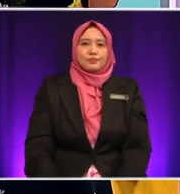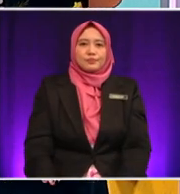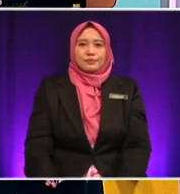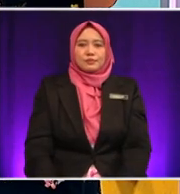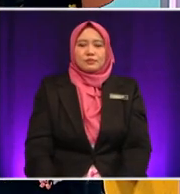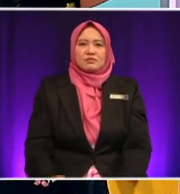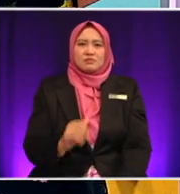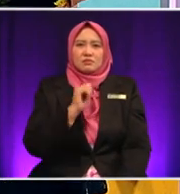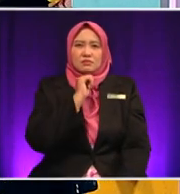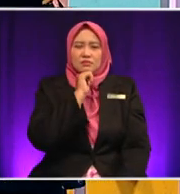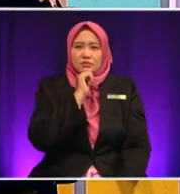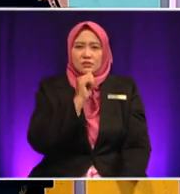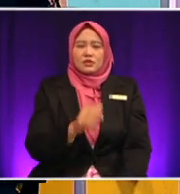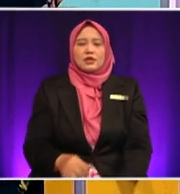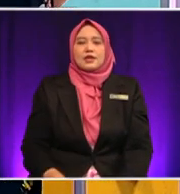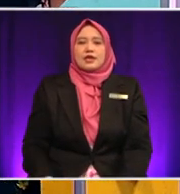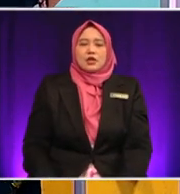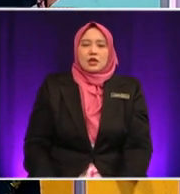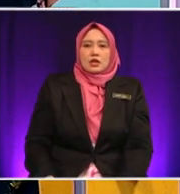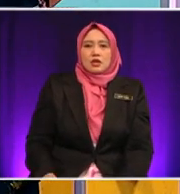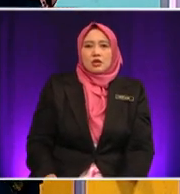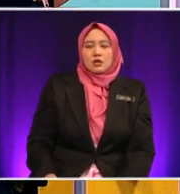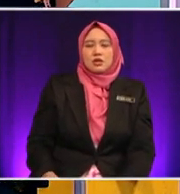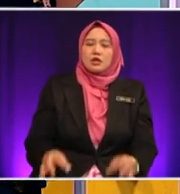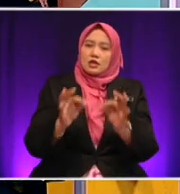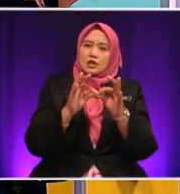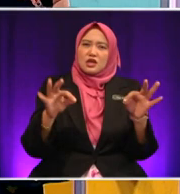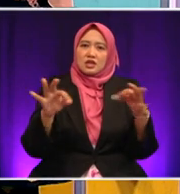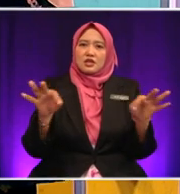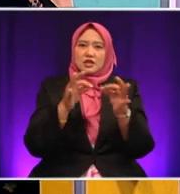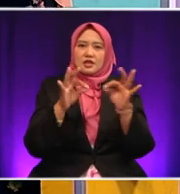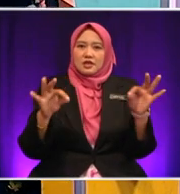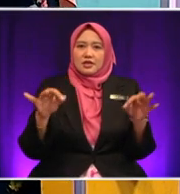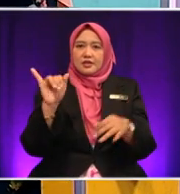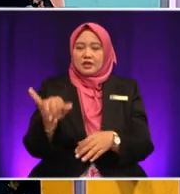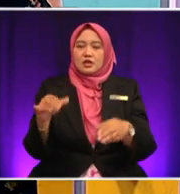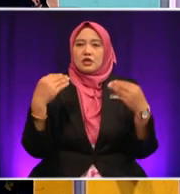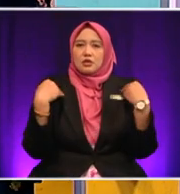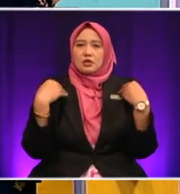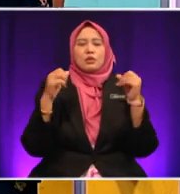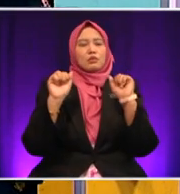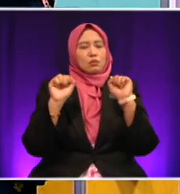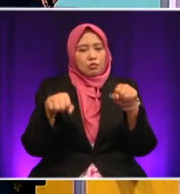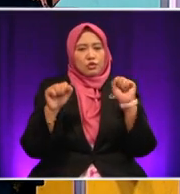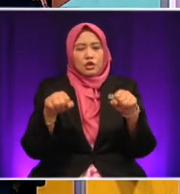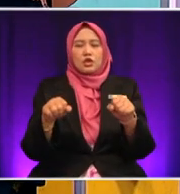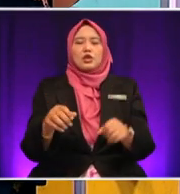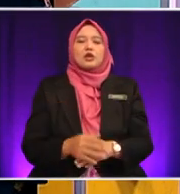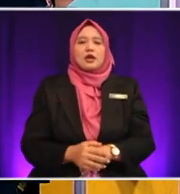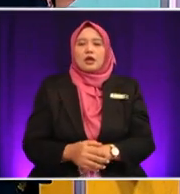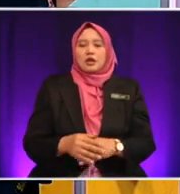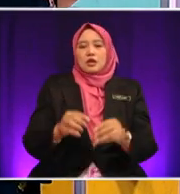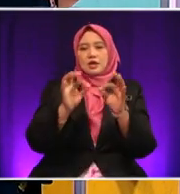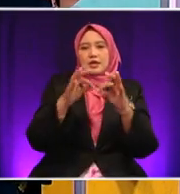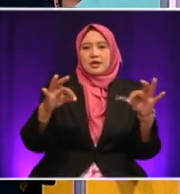anak muda kamu juga boleh bawa ayah sendiri yang sesuai untuk menjawab tajuk ini pastinya ada kata kunci